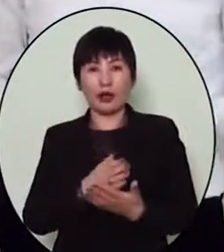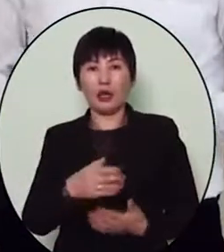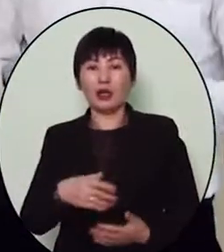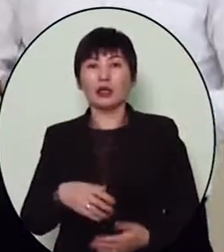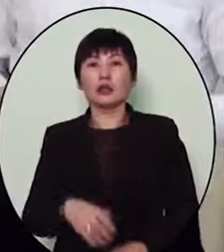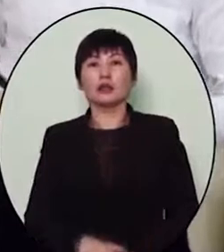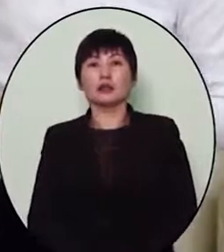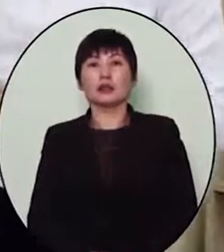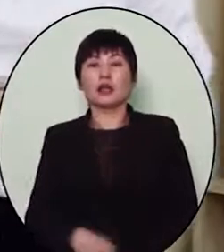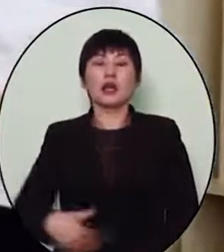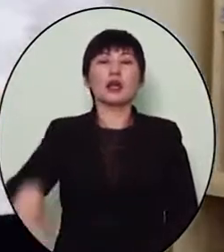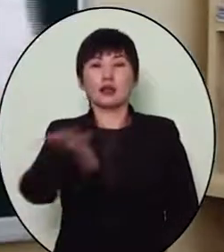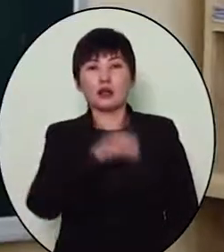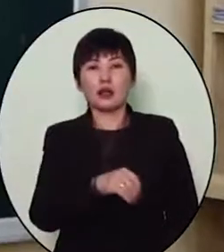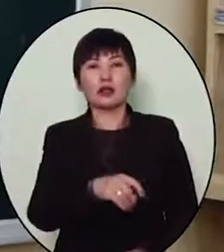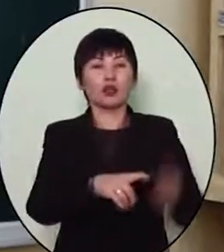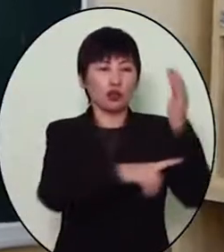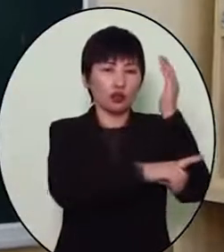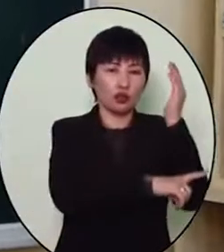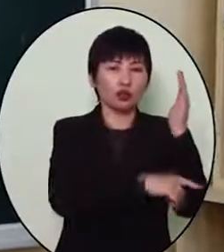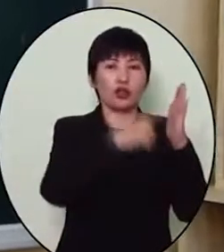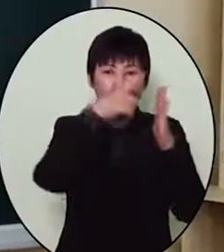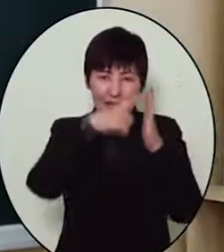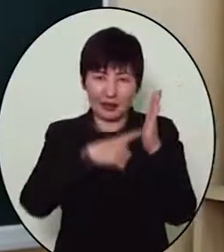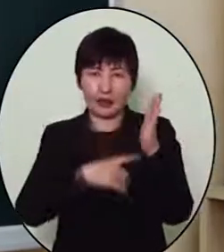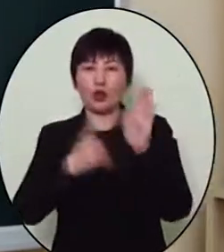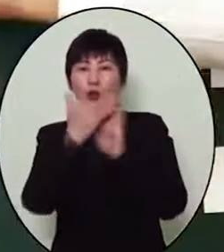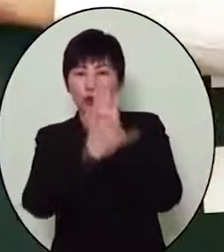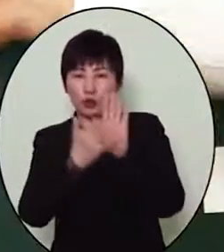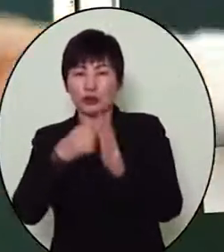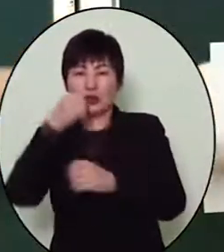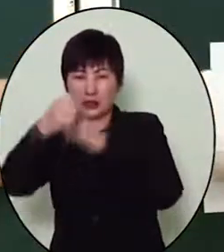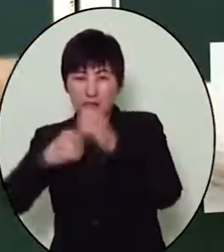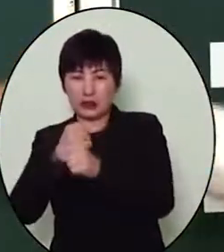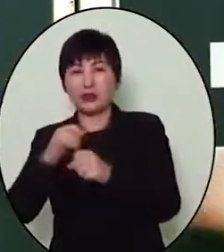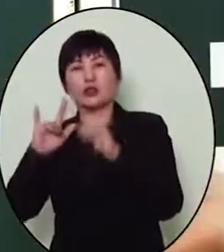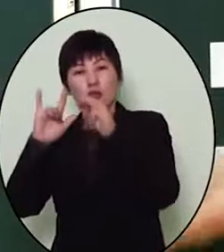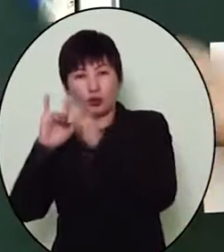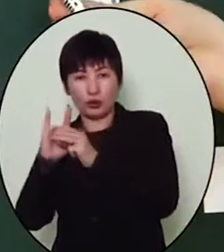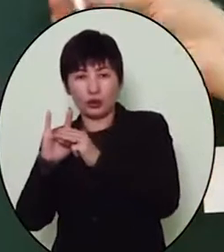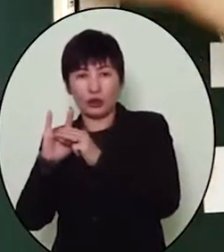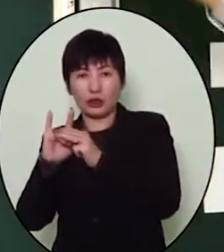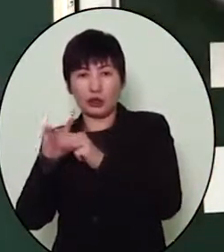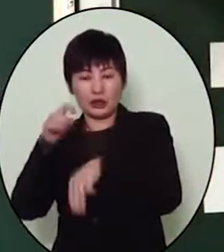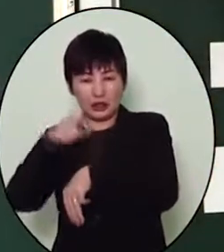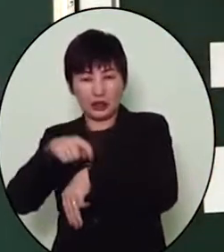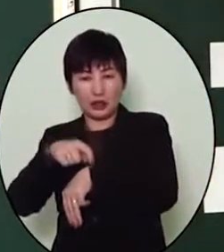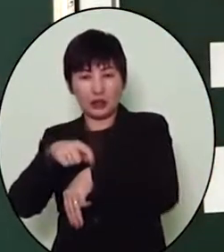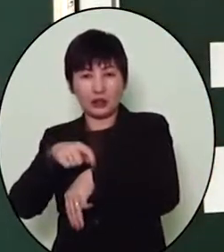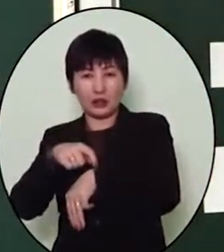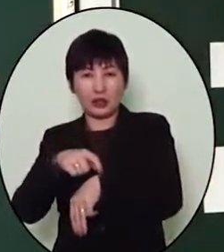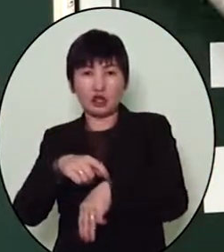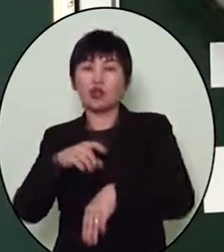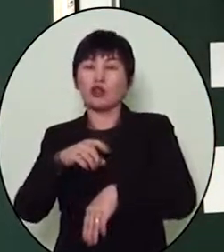байгаа. Тэгвэл эдгээр өдөрт, сард, улиралд, жилд сууж хичээлдэж байгаа цаг